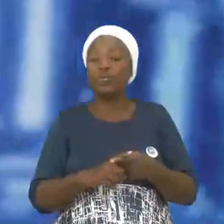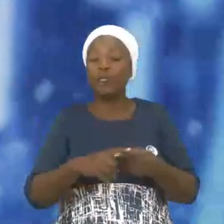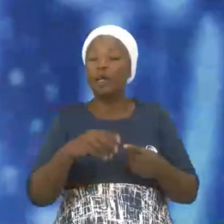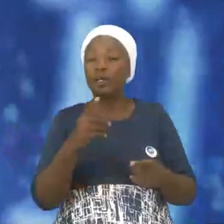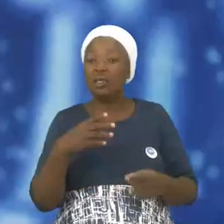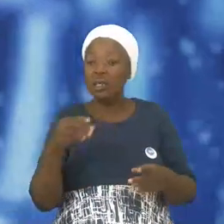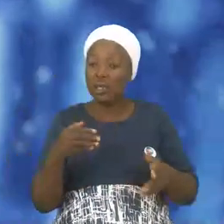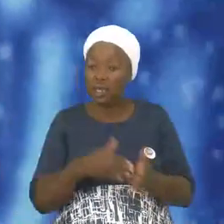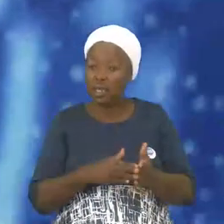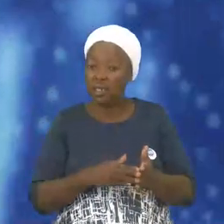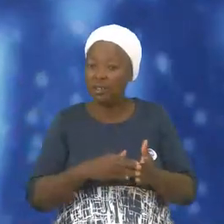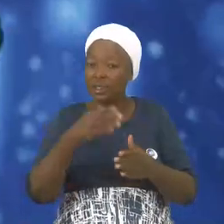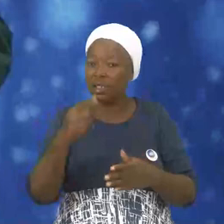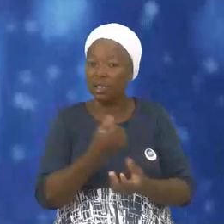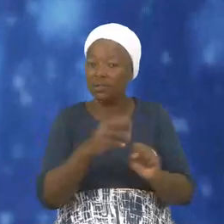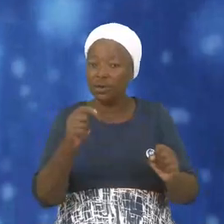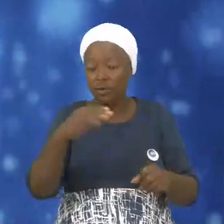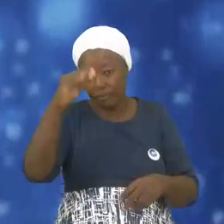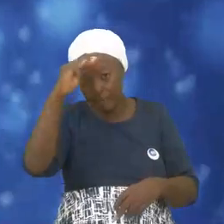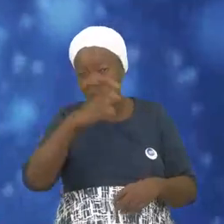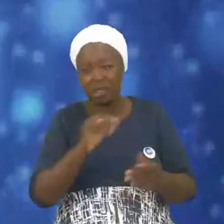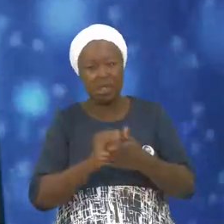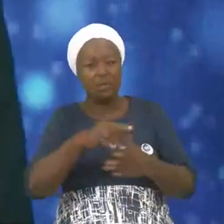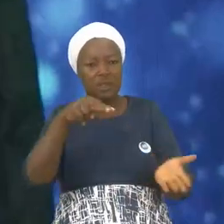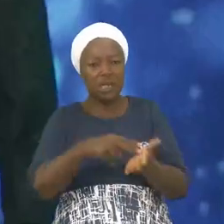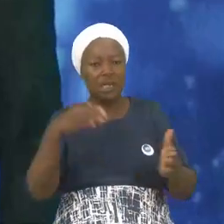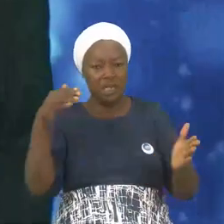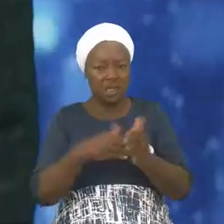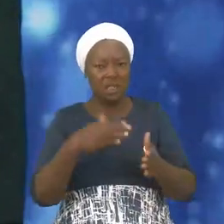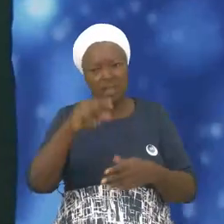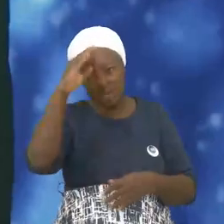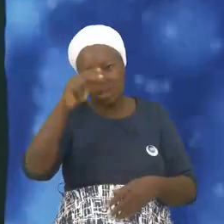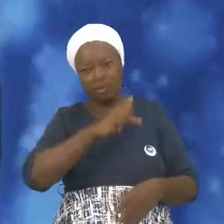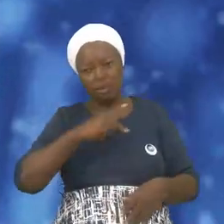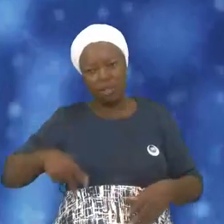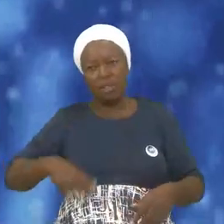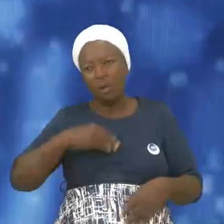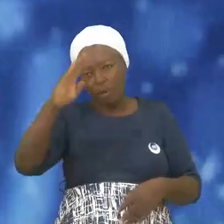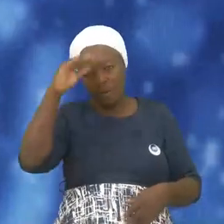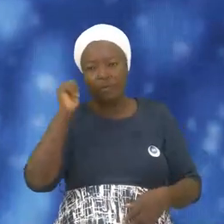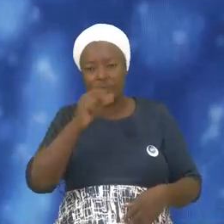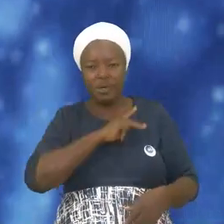de l'homme, il s'élèvera contre le chef des chefs.